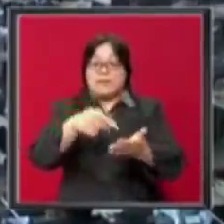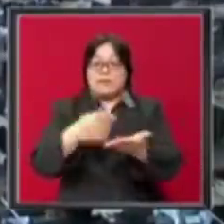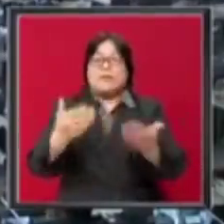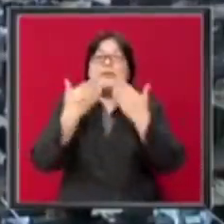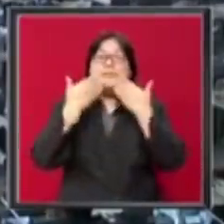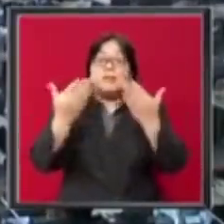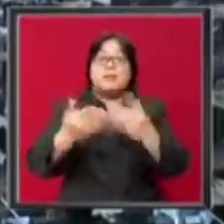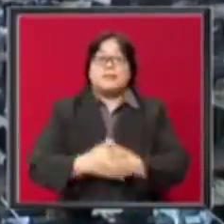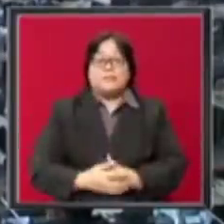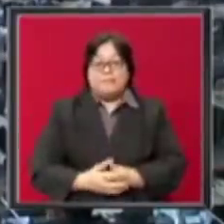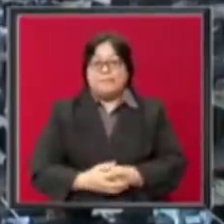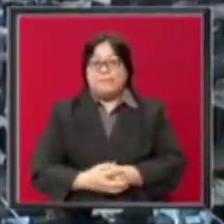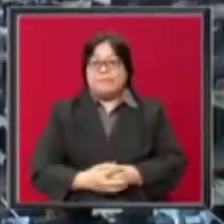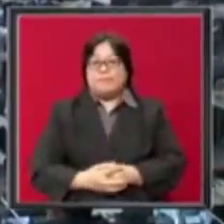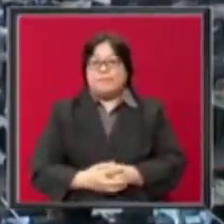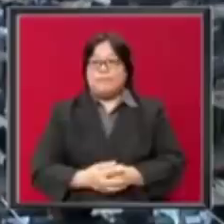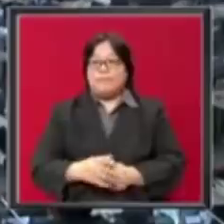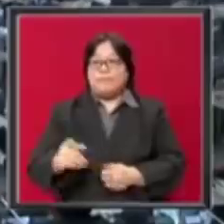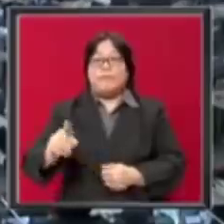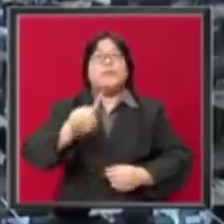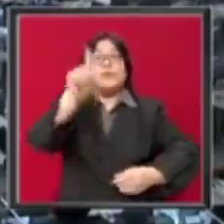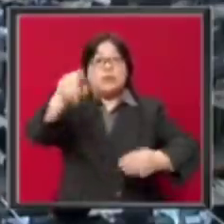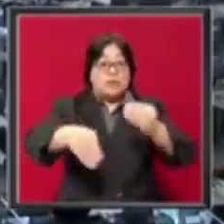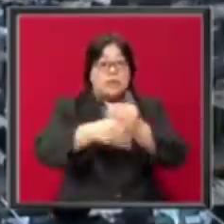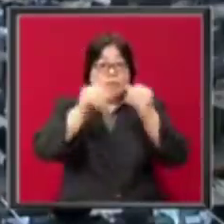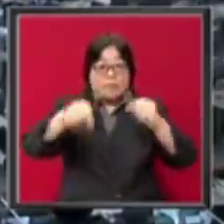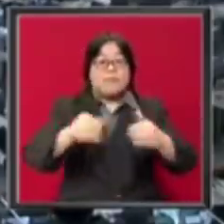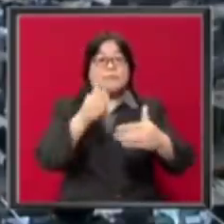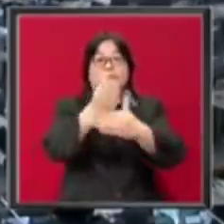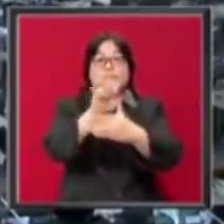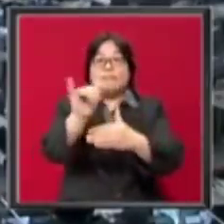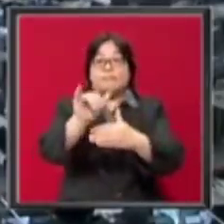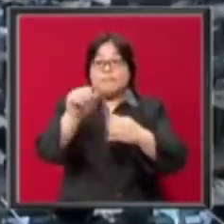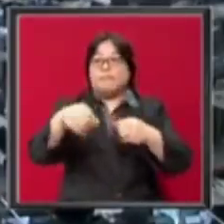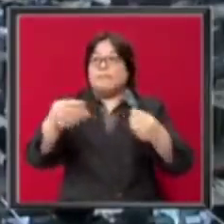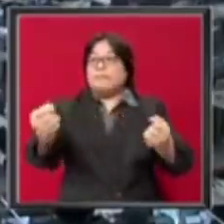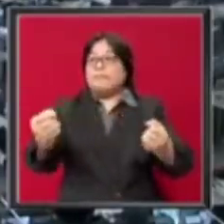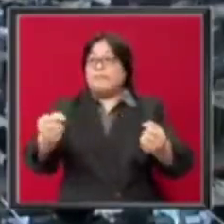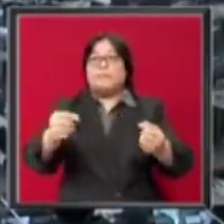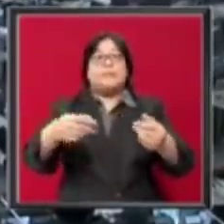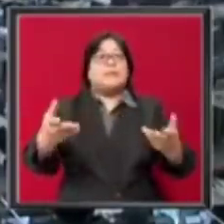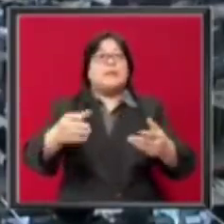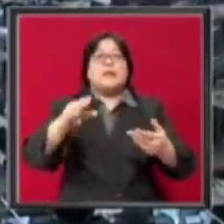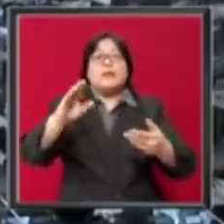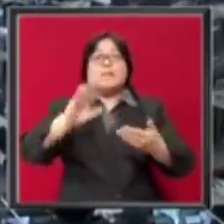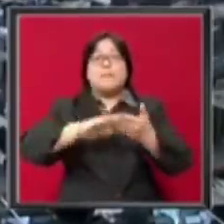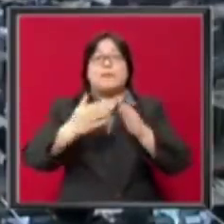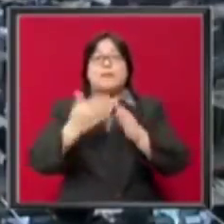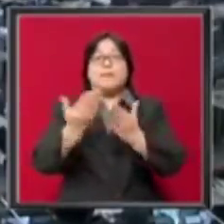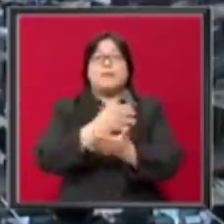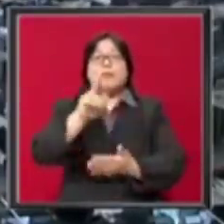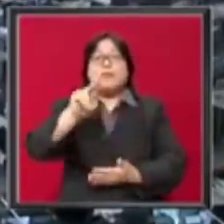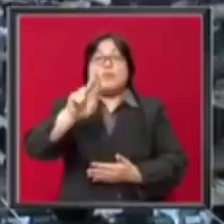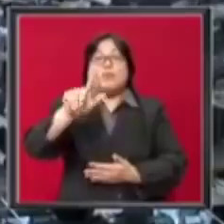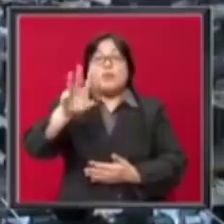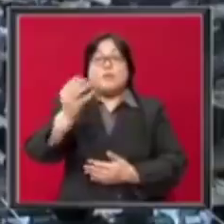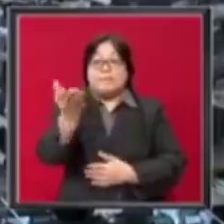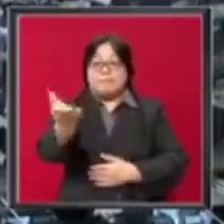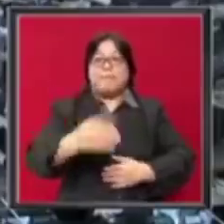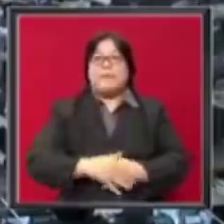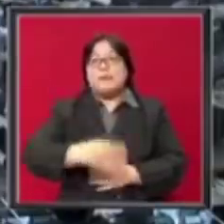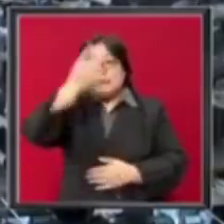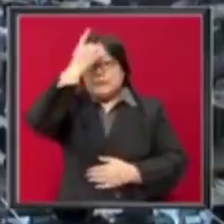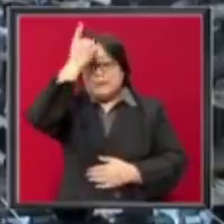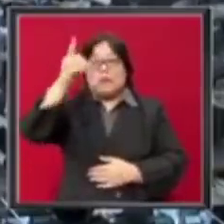kasih. Soalan tambahan, celahan yang sama. Saya beri peluang ke Kuli Mana Baru dulu. Baik.